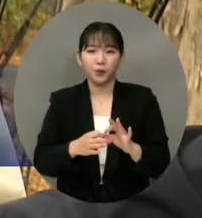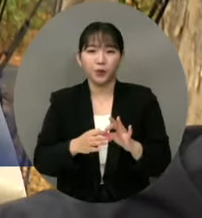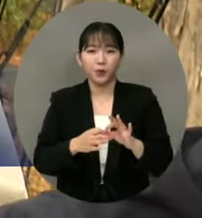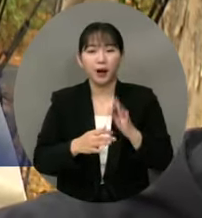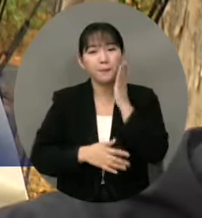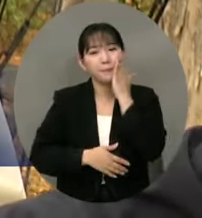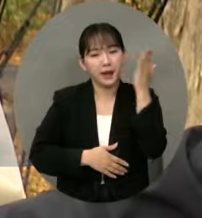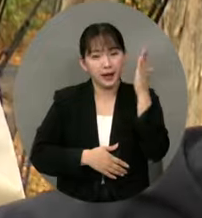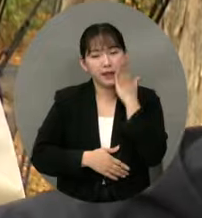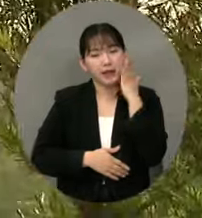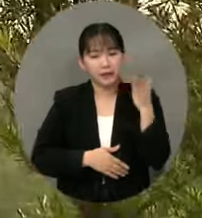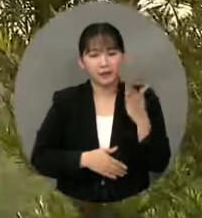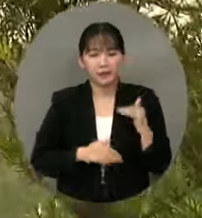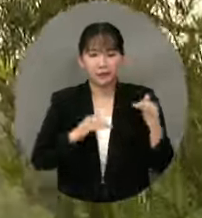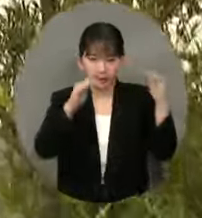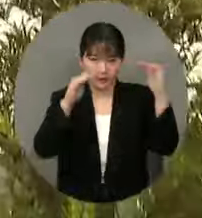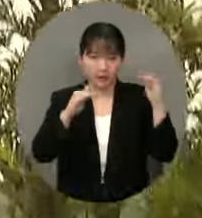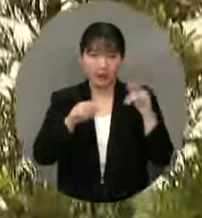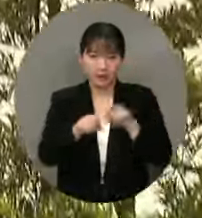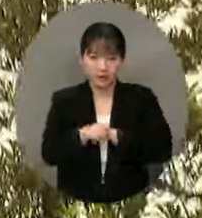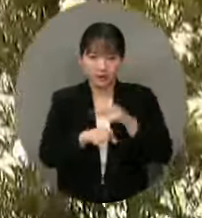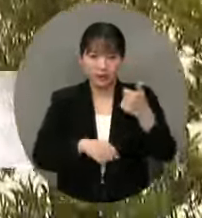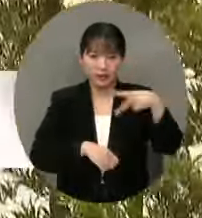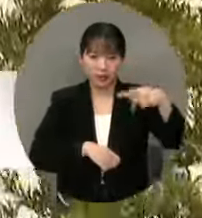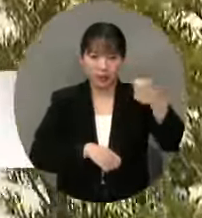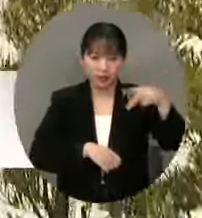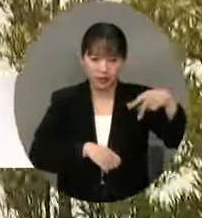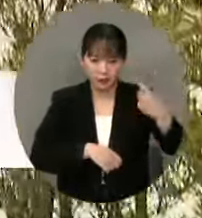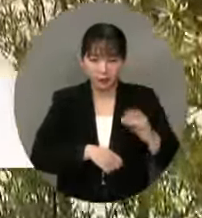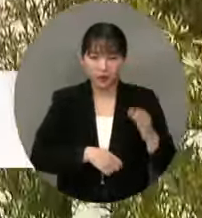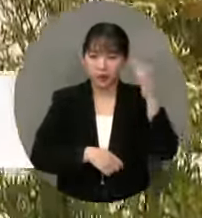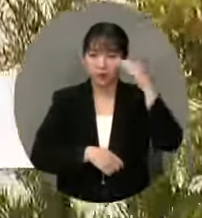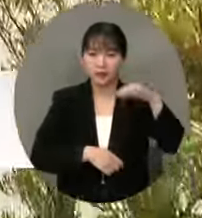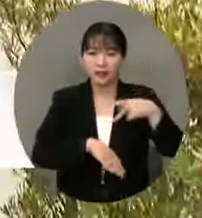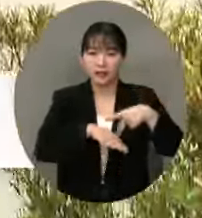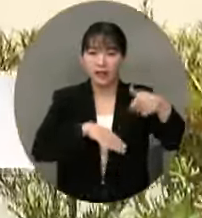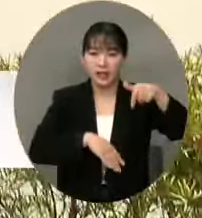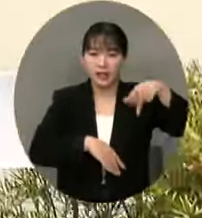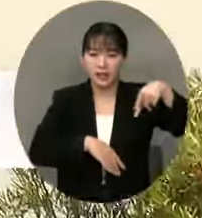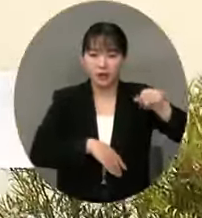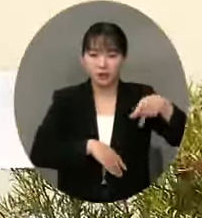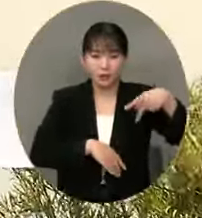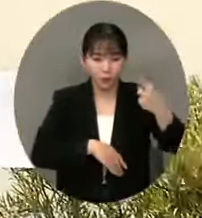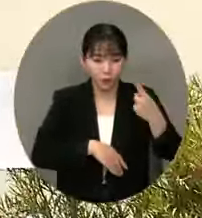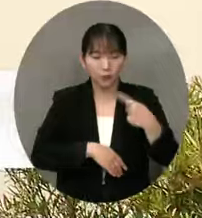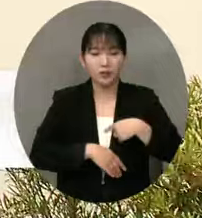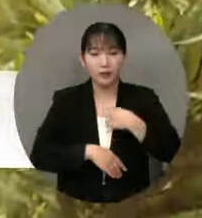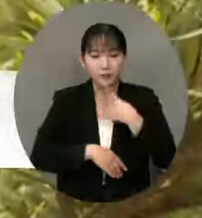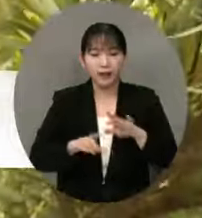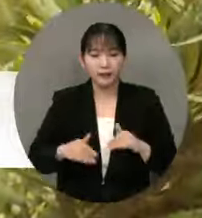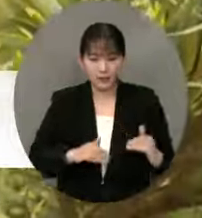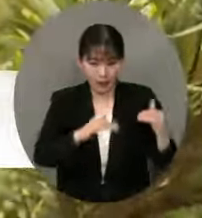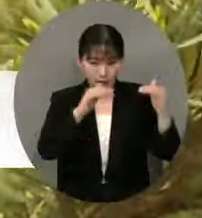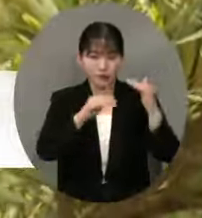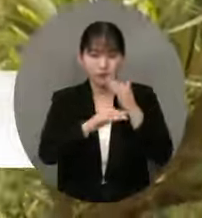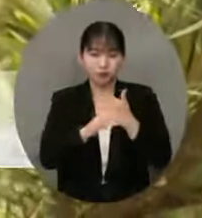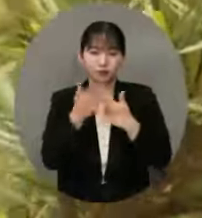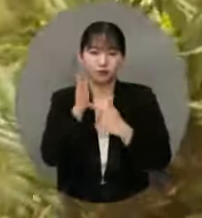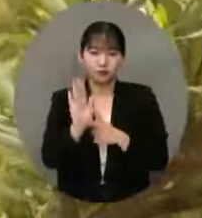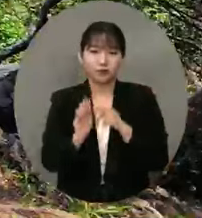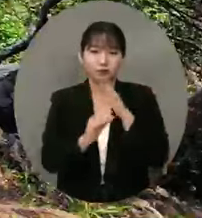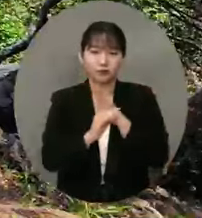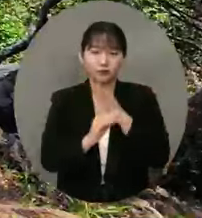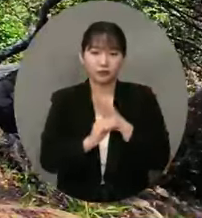푸른 잎을 가지고 있고 특히 나한송은 국내에서 신안군 가거도에 유일하게 자생하고 있는 것으로 알려져